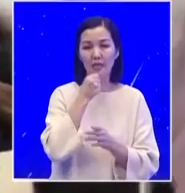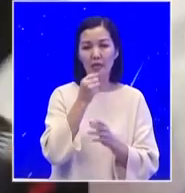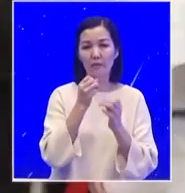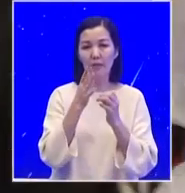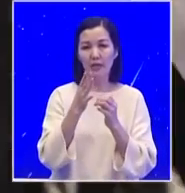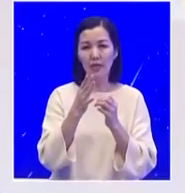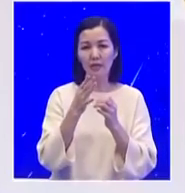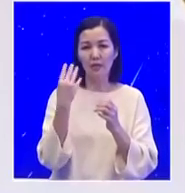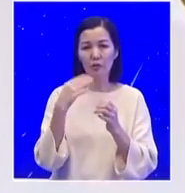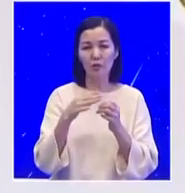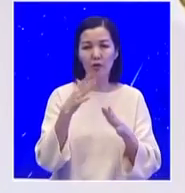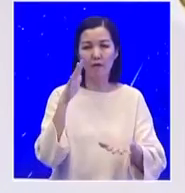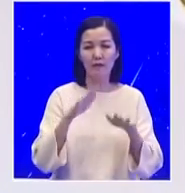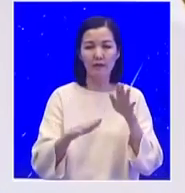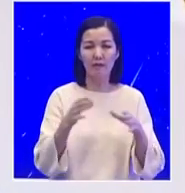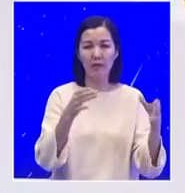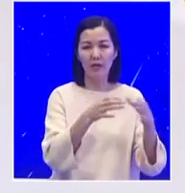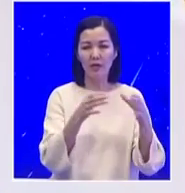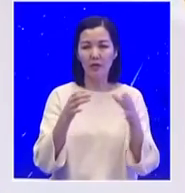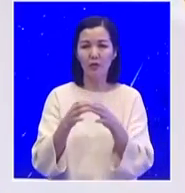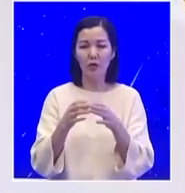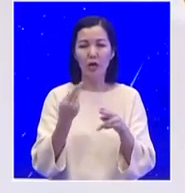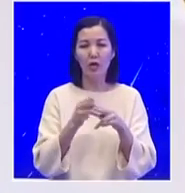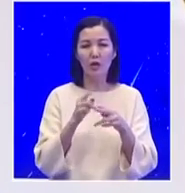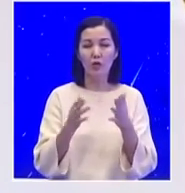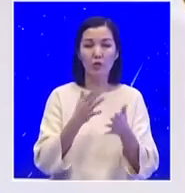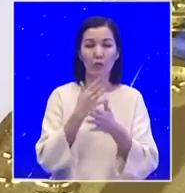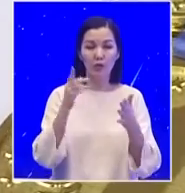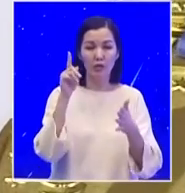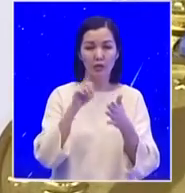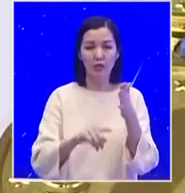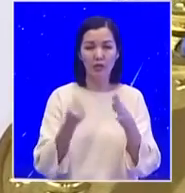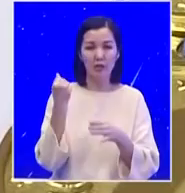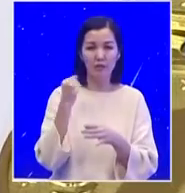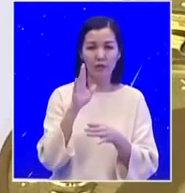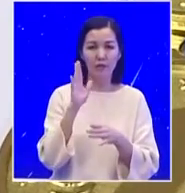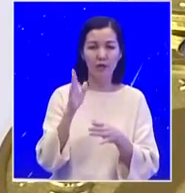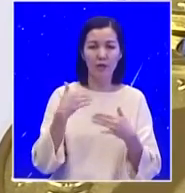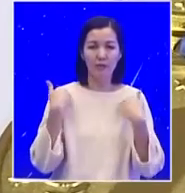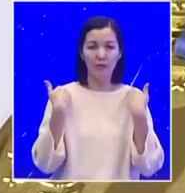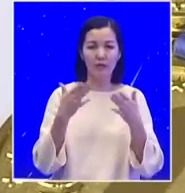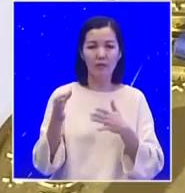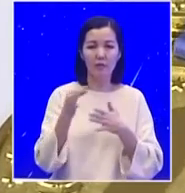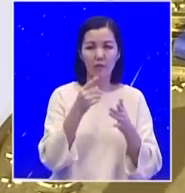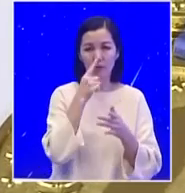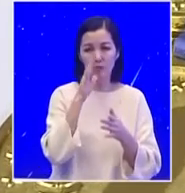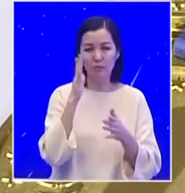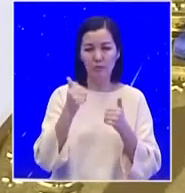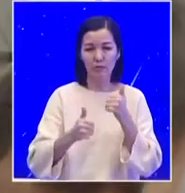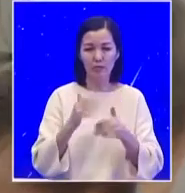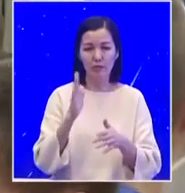разделили на 40 весовых категорий. Среди них уже есть и те, кто подает большие надежды. Они и представят область на грядущем чемпионате